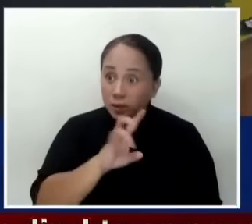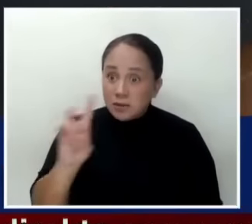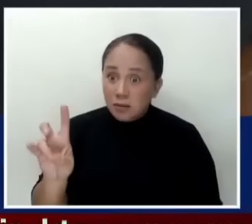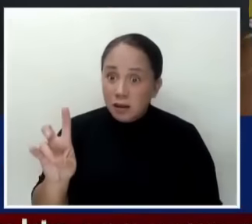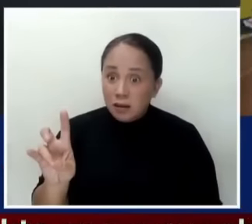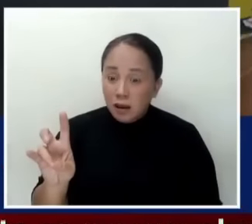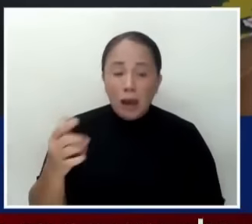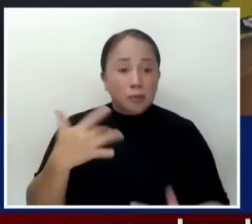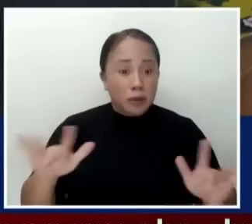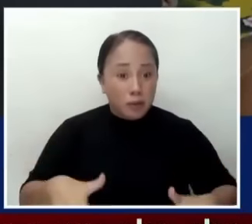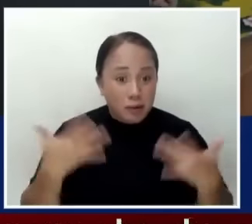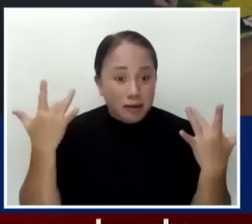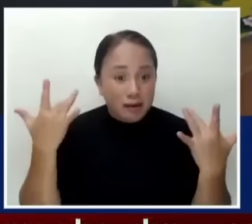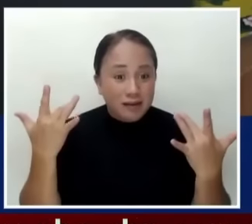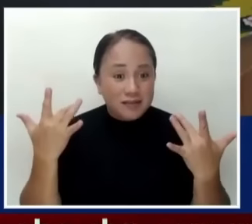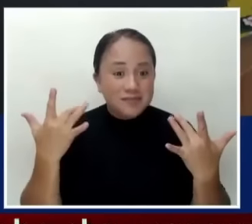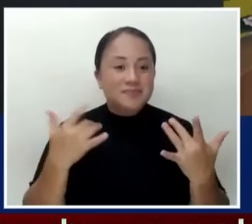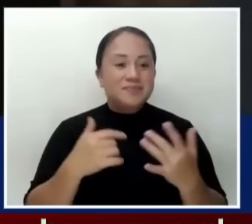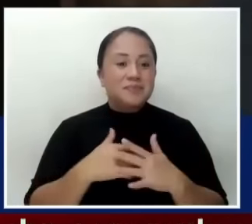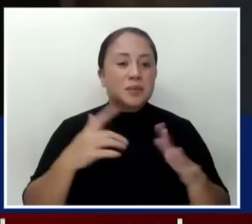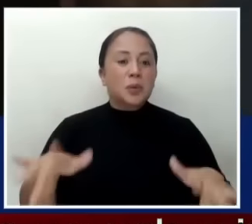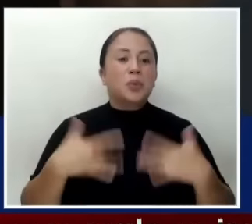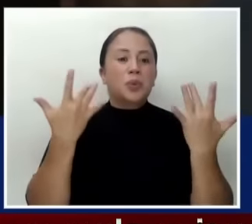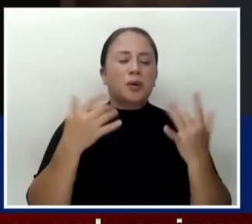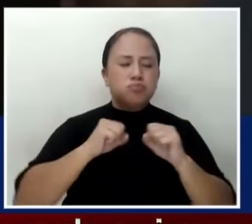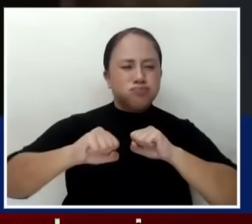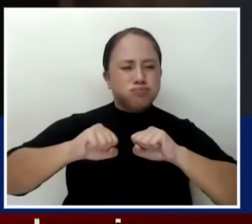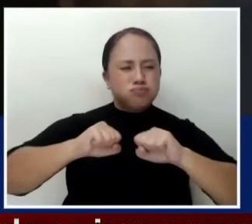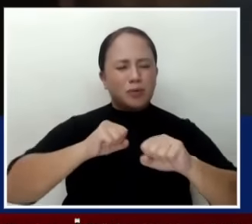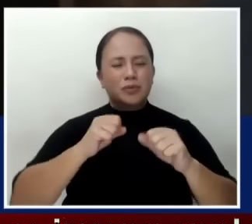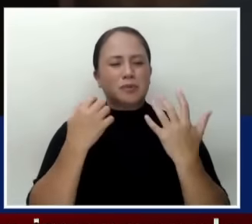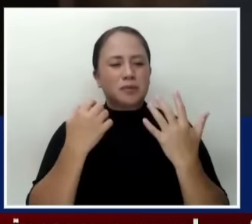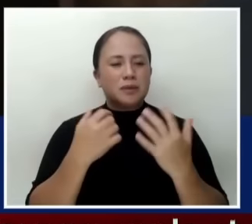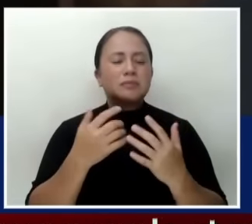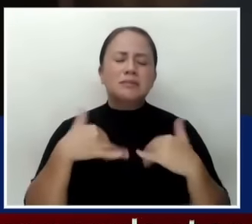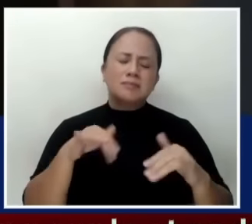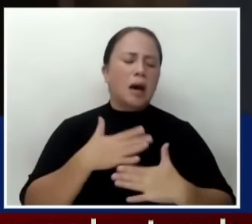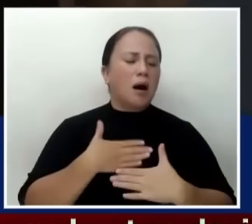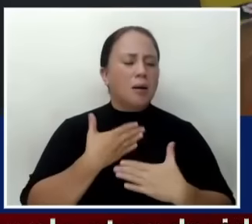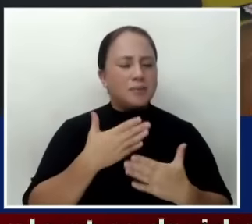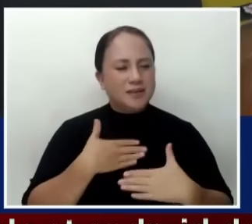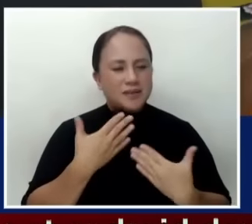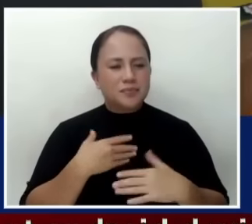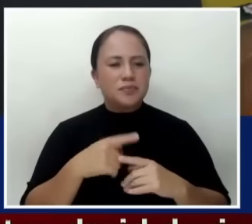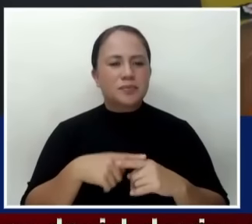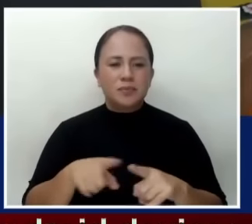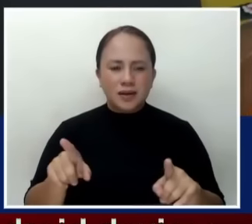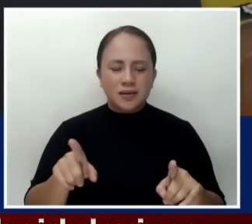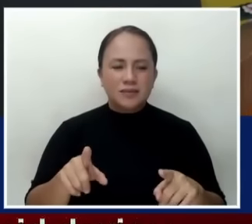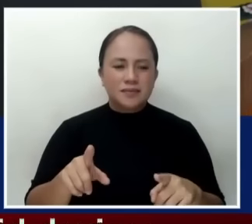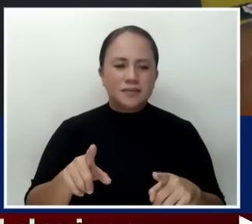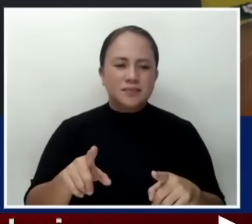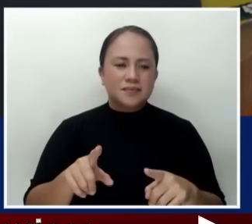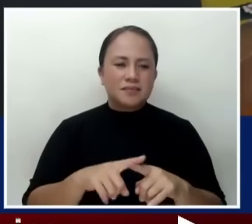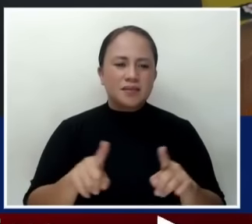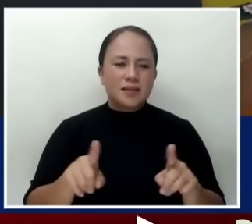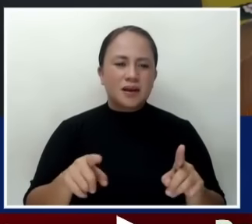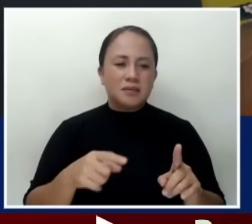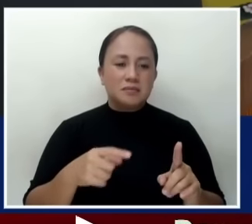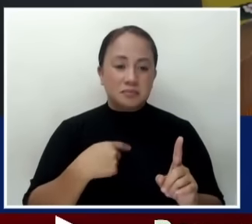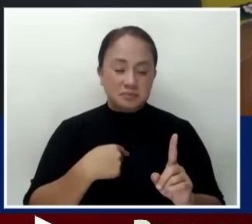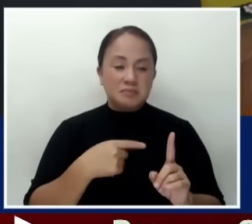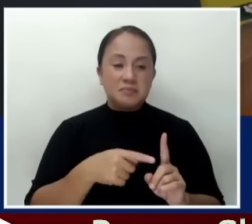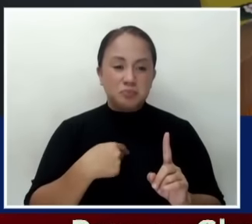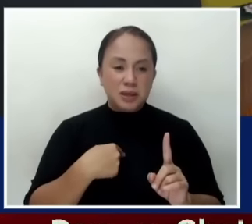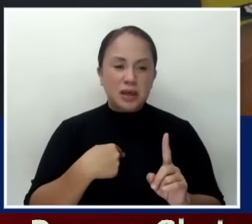pa! Alive and kicking! Okay naman, masaya. Pero bilang ako, naghahanap